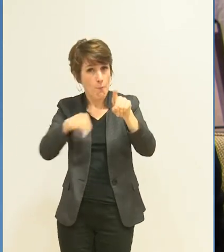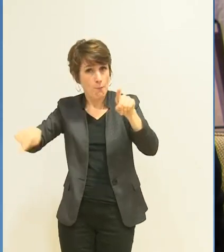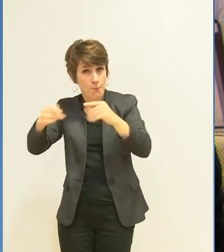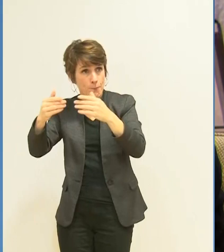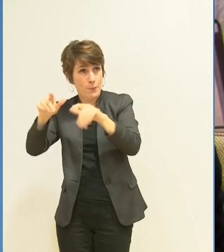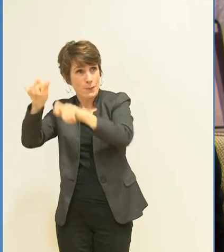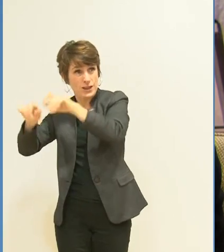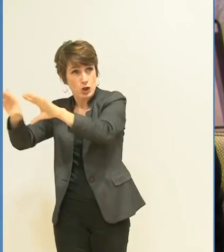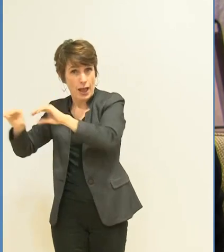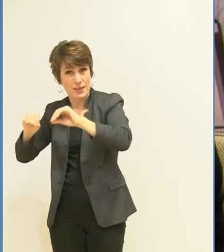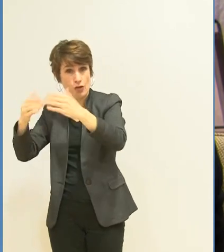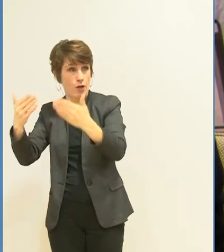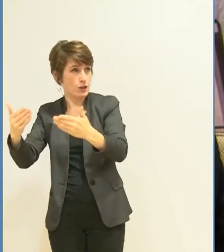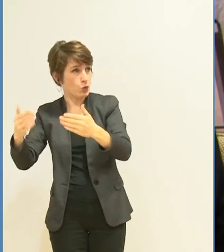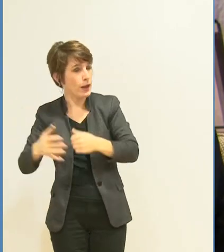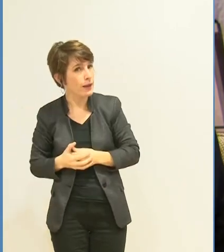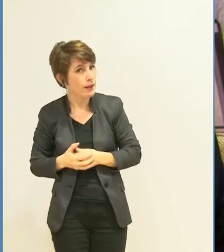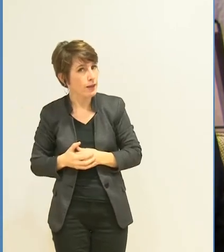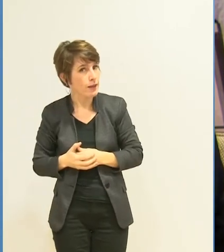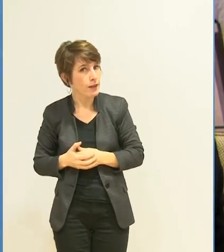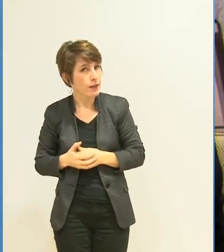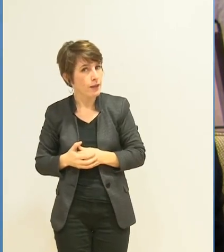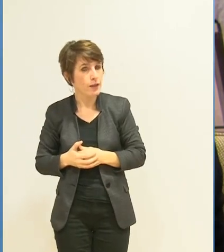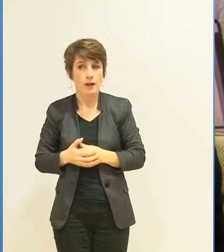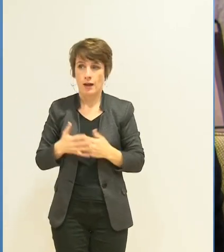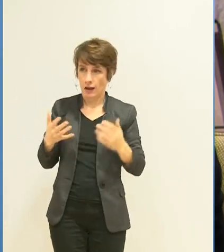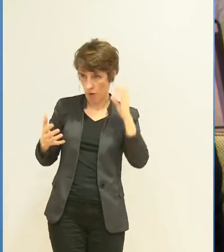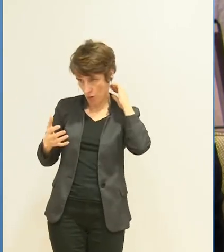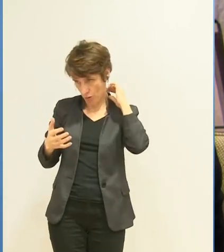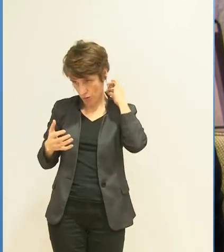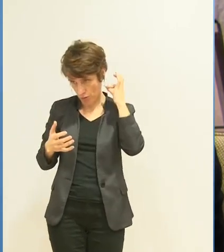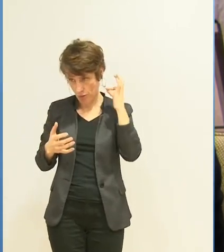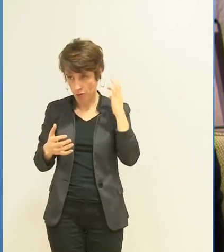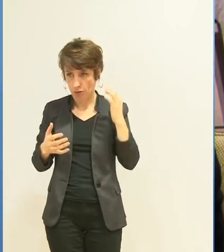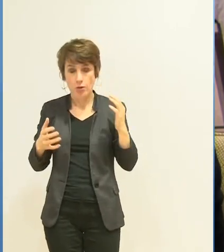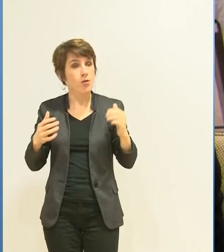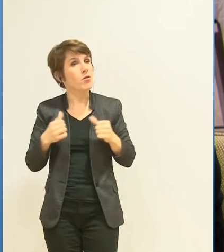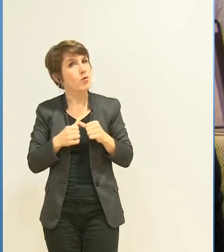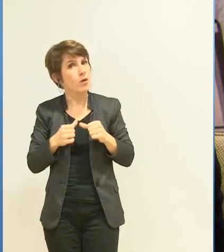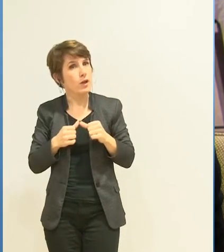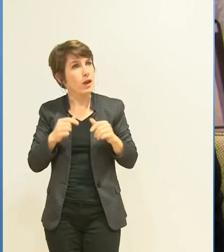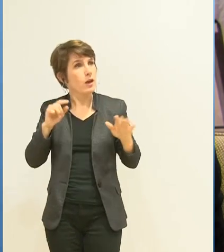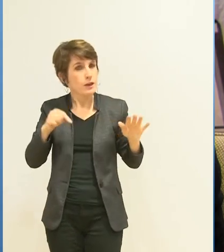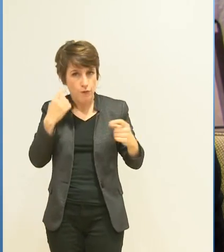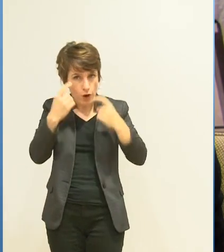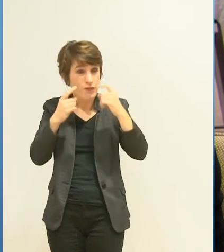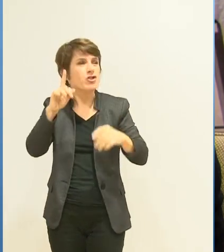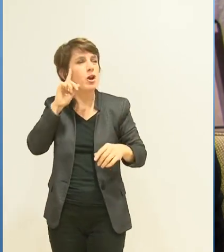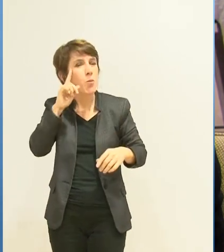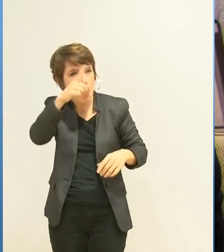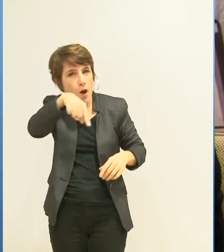actuels sic transit certes mais nous ne pouvons pas nous poser la question du pourquoi de ce revirement